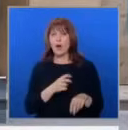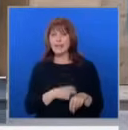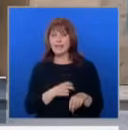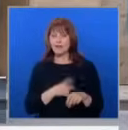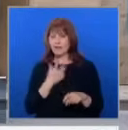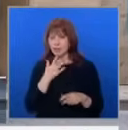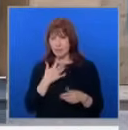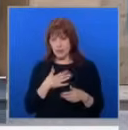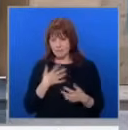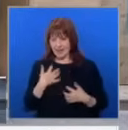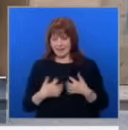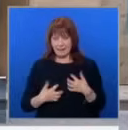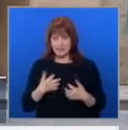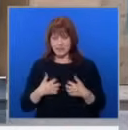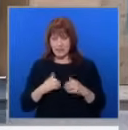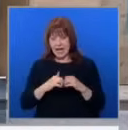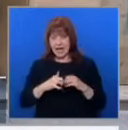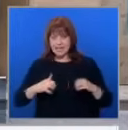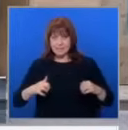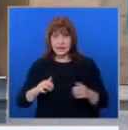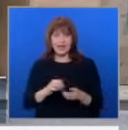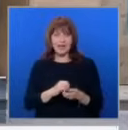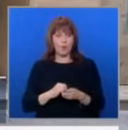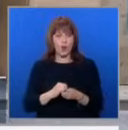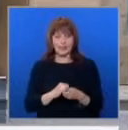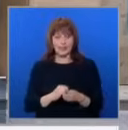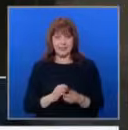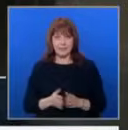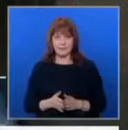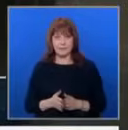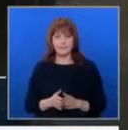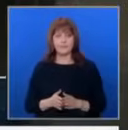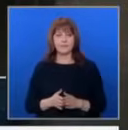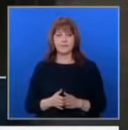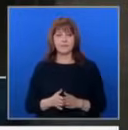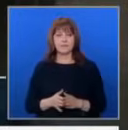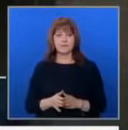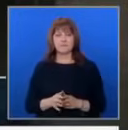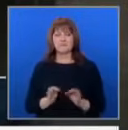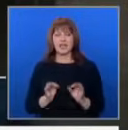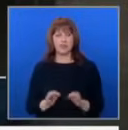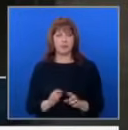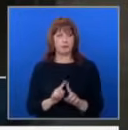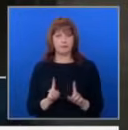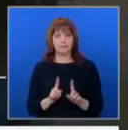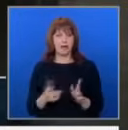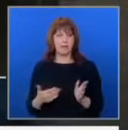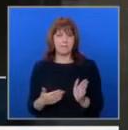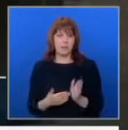има напрежение и разцепление в коалицията. Ето какво отговори той. Категорично не.